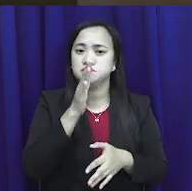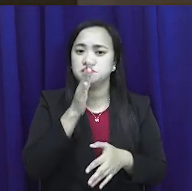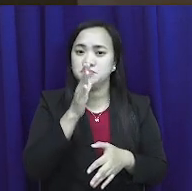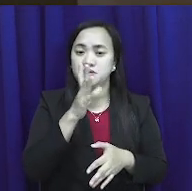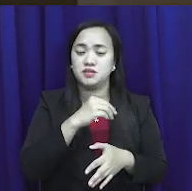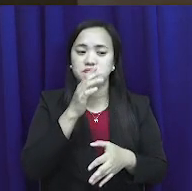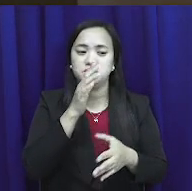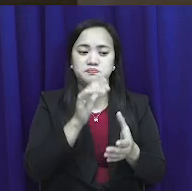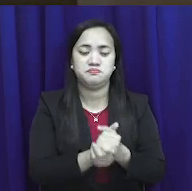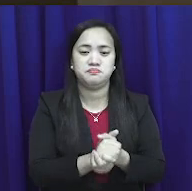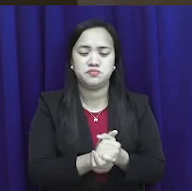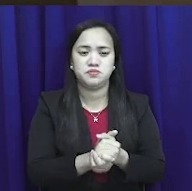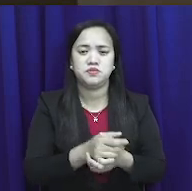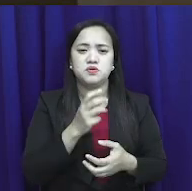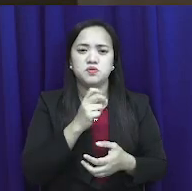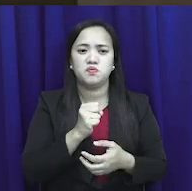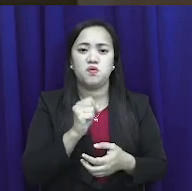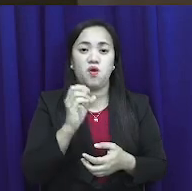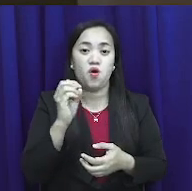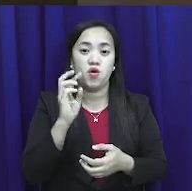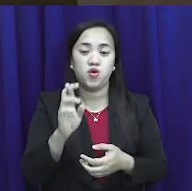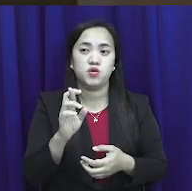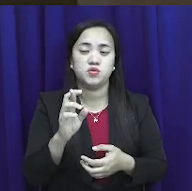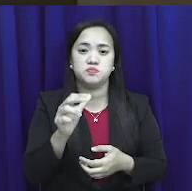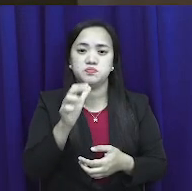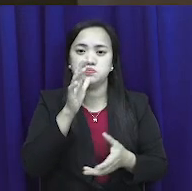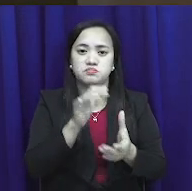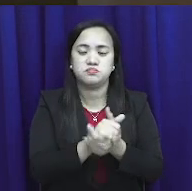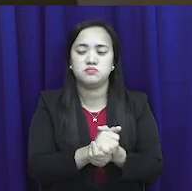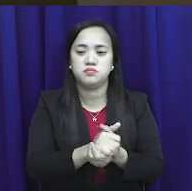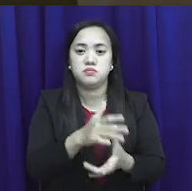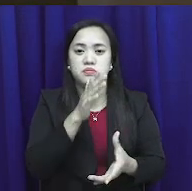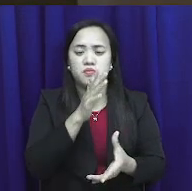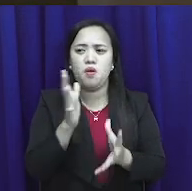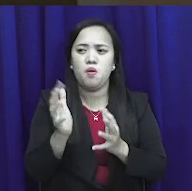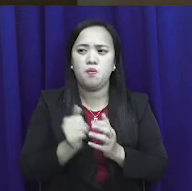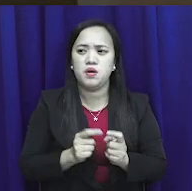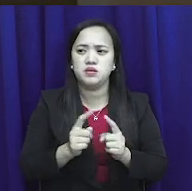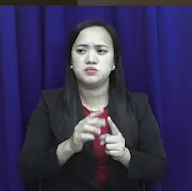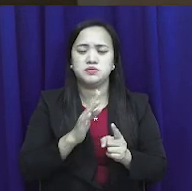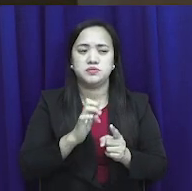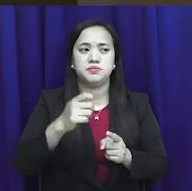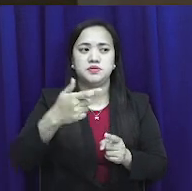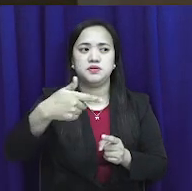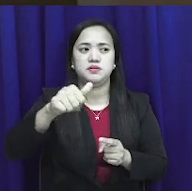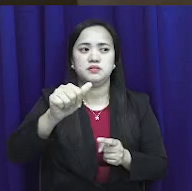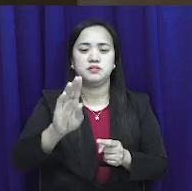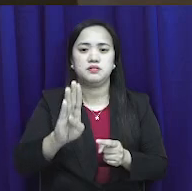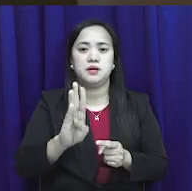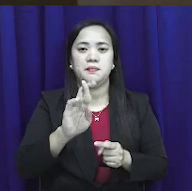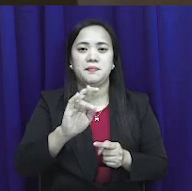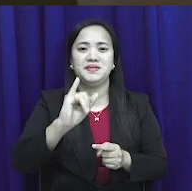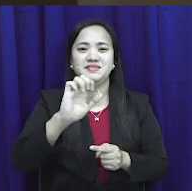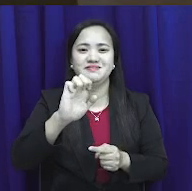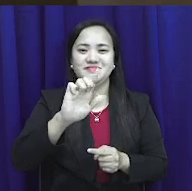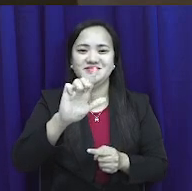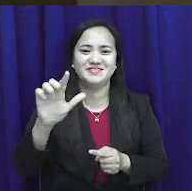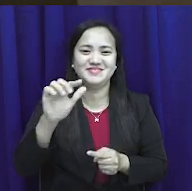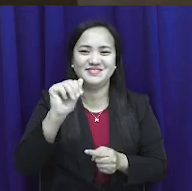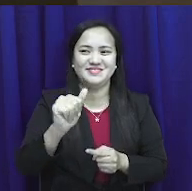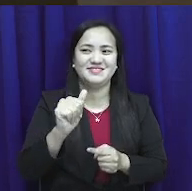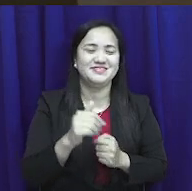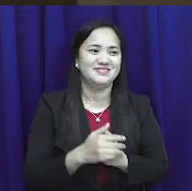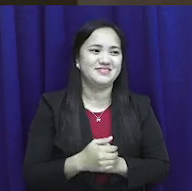to show that she's a mom or she's a wife Aha mas gugusto niya pang maging Gabriela Actually Maam Parang ganon po